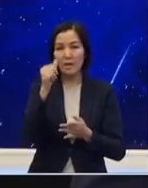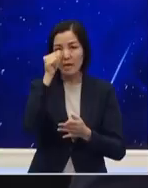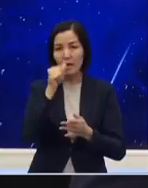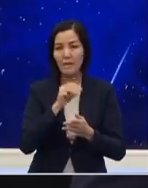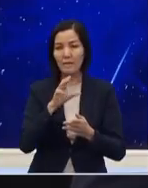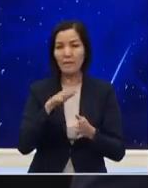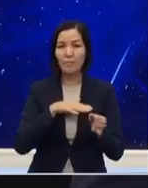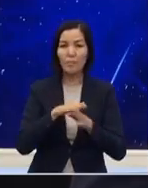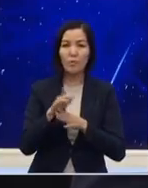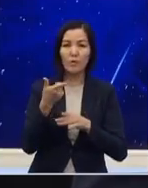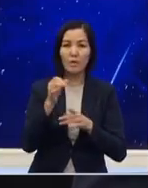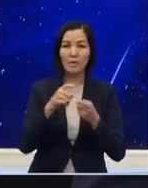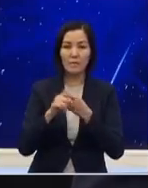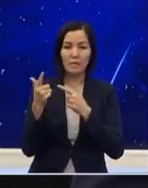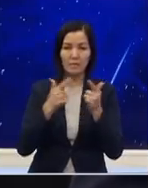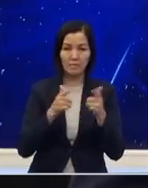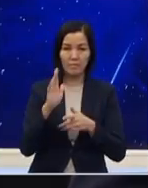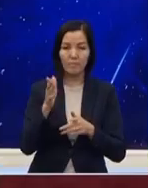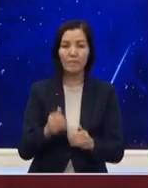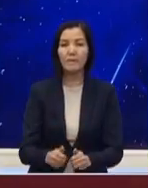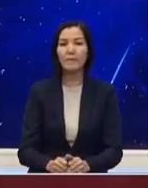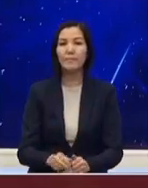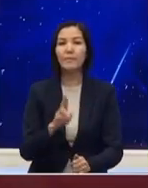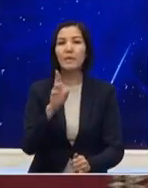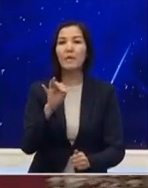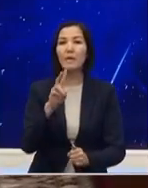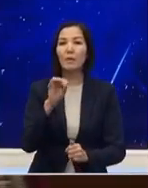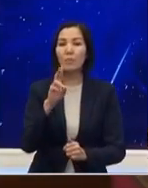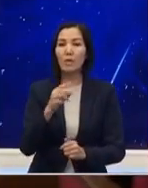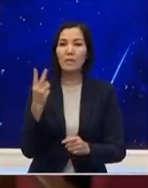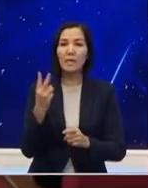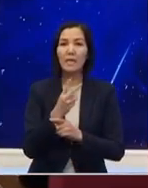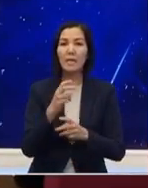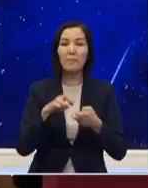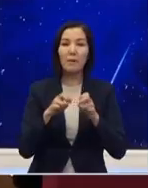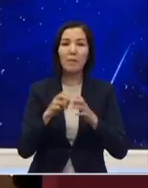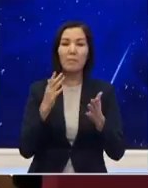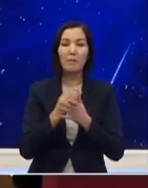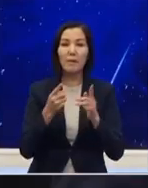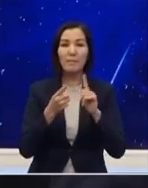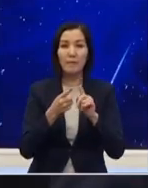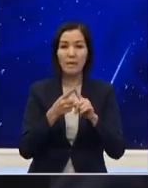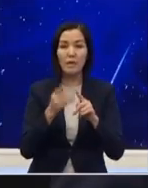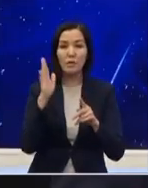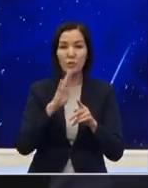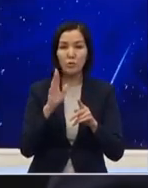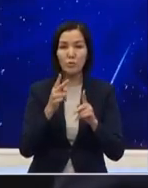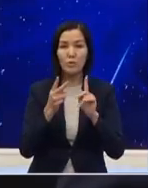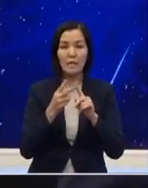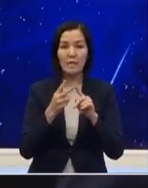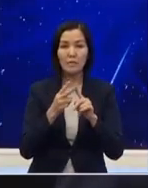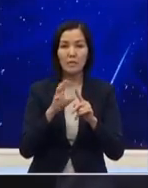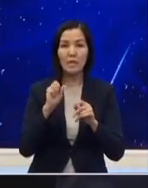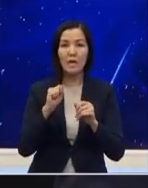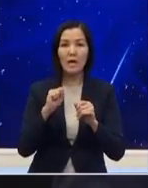ауылын газға қосуға жұмыс жасап жатыр. Кербұлақтықтар үшін екі үлкен проблема бар. Бірі ауыз су, екіншісі агро